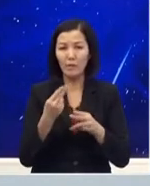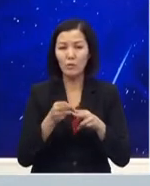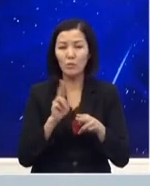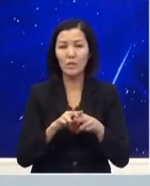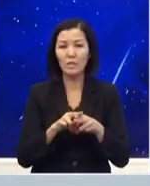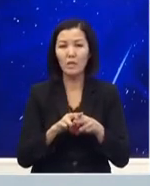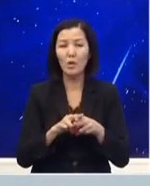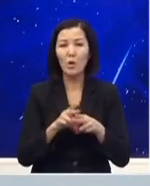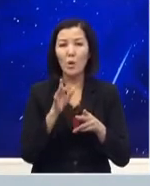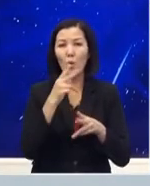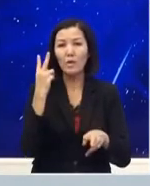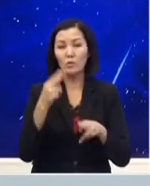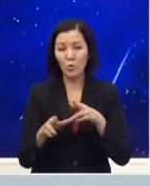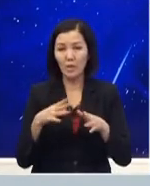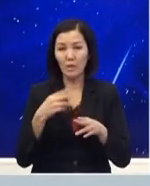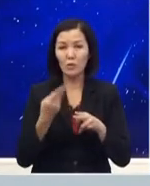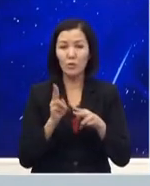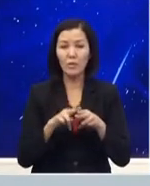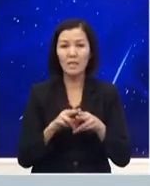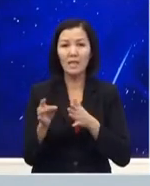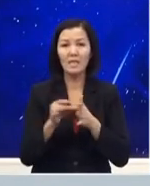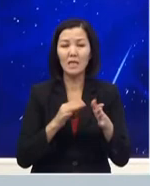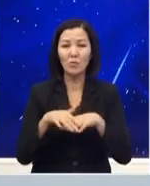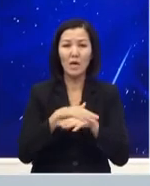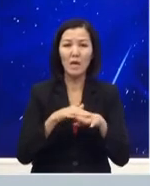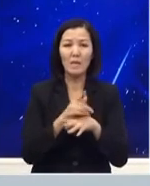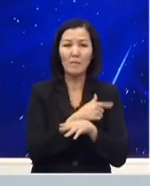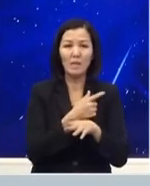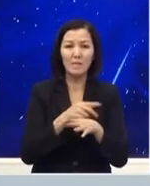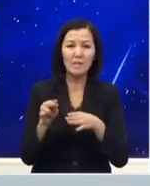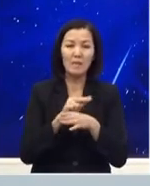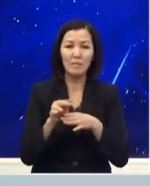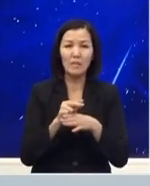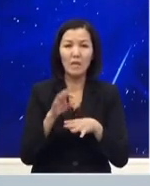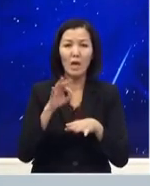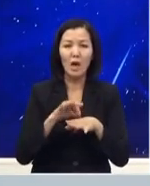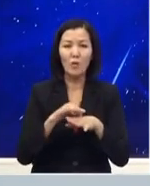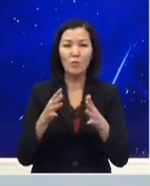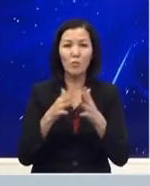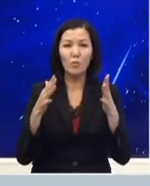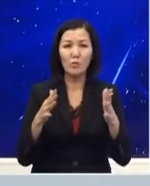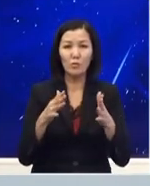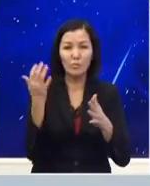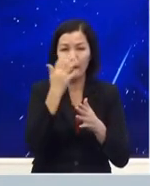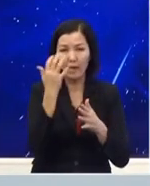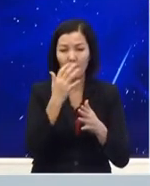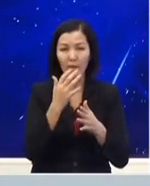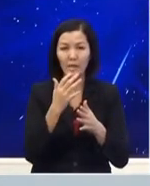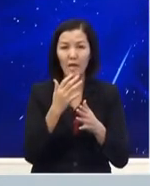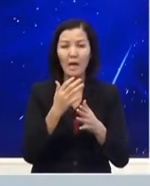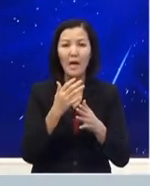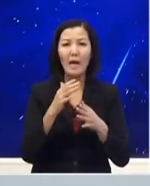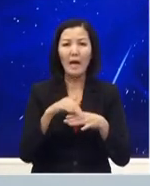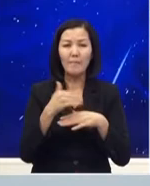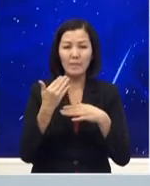байланысты олар уақытты жоғалтады. Негізінен олар халық медицинасымен емделеді. Сол үшін де аурудың өршіп кеткенін байқамайды. Ауру әбден дендеп